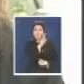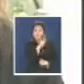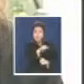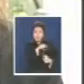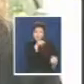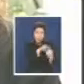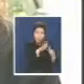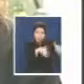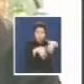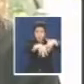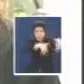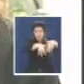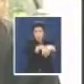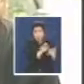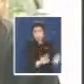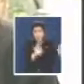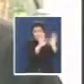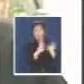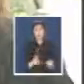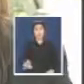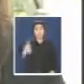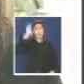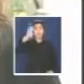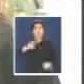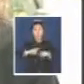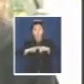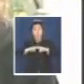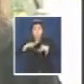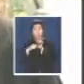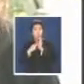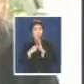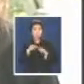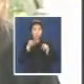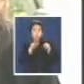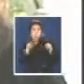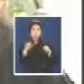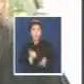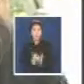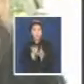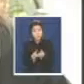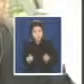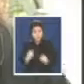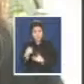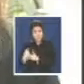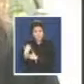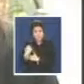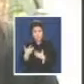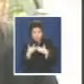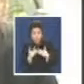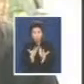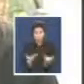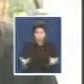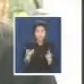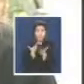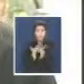คะที่ต้องทำงานร่วมกับท้องถิ่นแล้วก็ภาคเอกชนในส่วนของการดูแลพื้นที่ต่างๆที่เอกชนอาจจะมีกำลังเครื่องมือมากกว่าก็